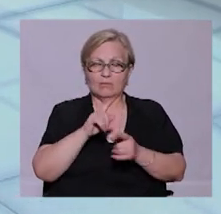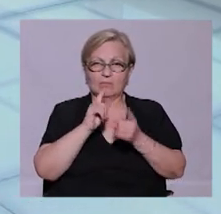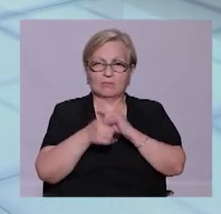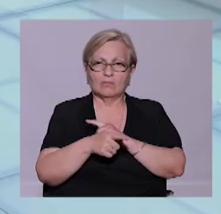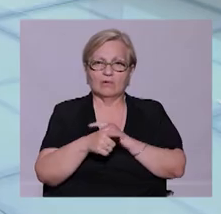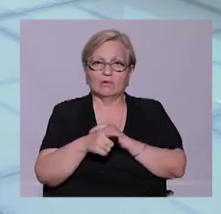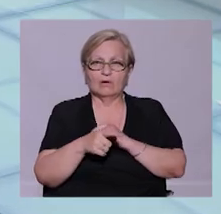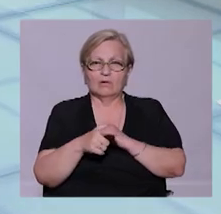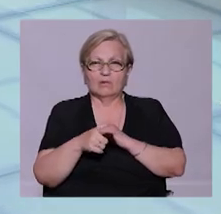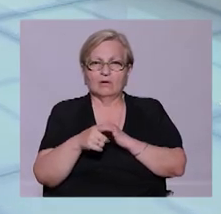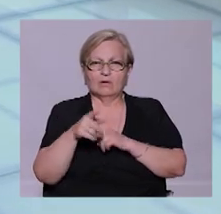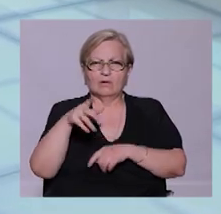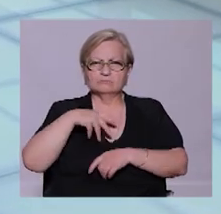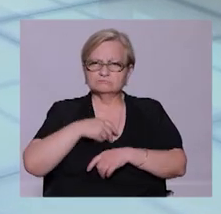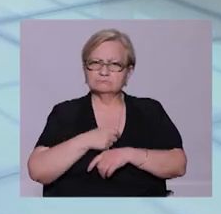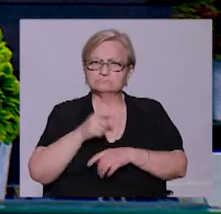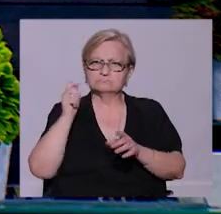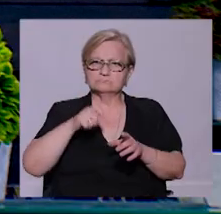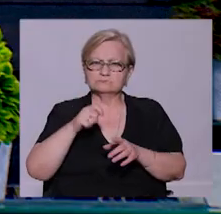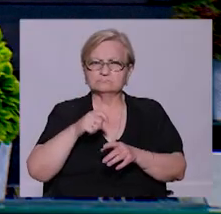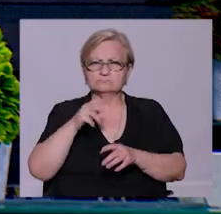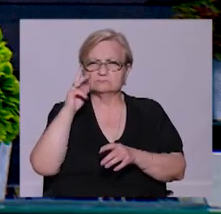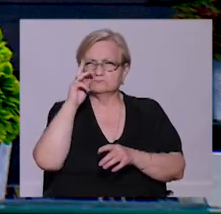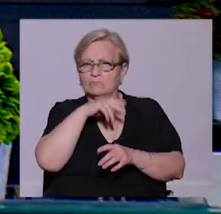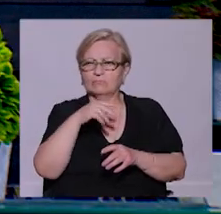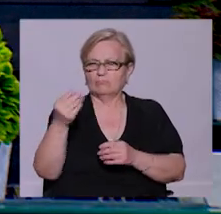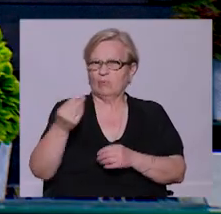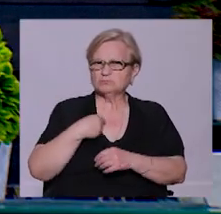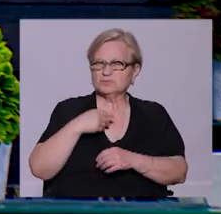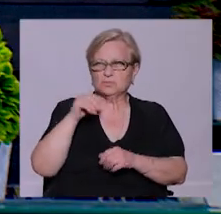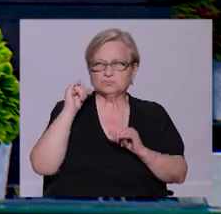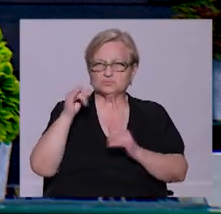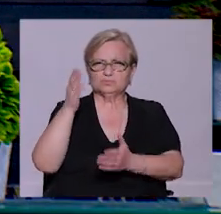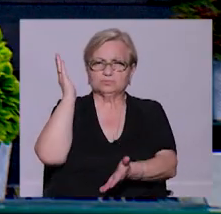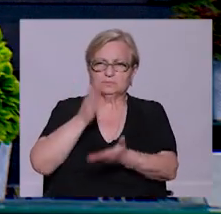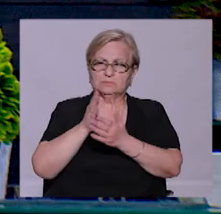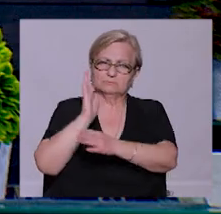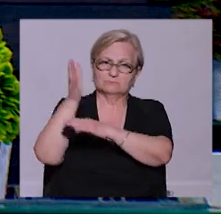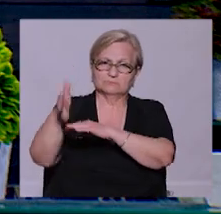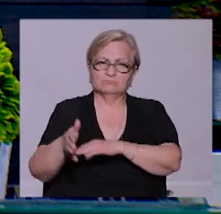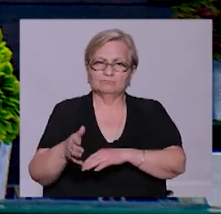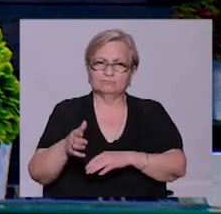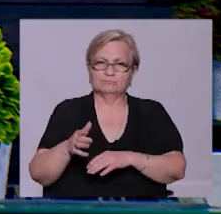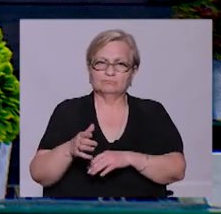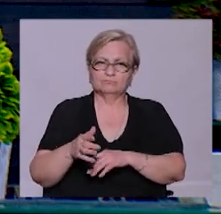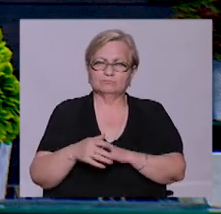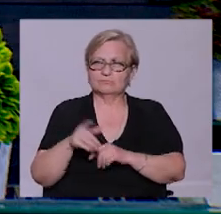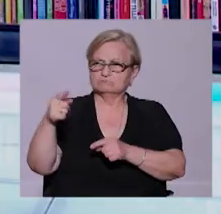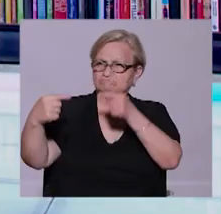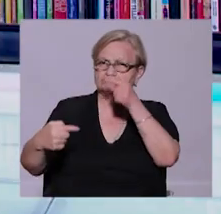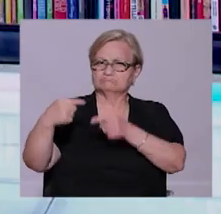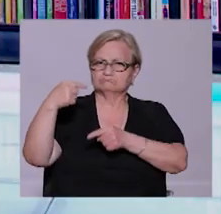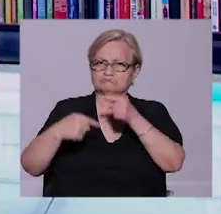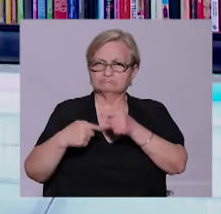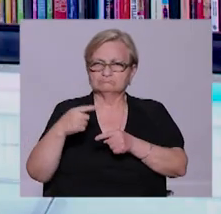პირი წახდომოდა. იწყინა მჭედელმა მომატყუა და უვარგისი ცული მომკიდაო. მივიდა მჭედელთან და შუღლი გაუმართა.